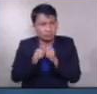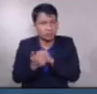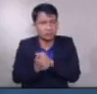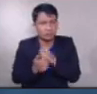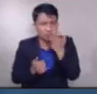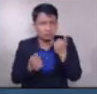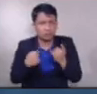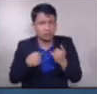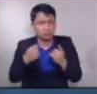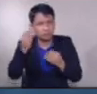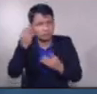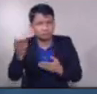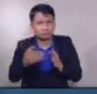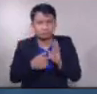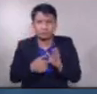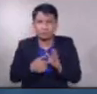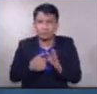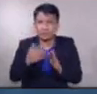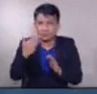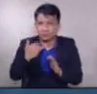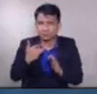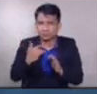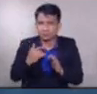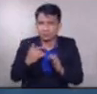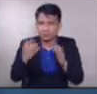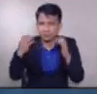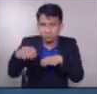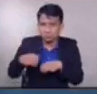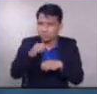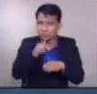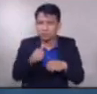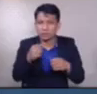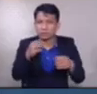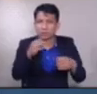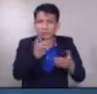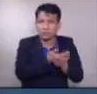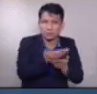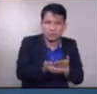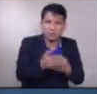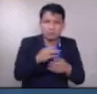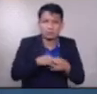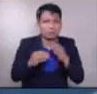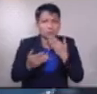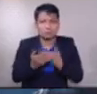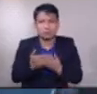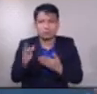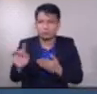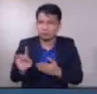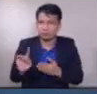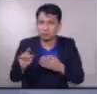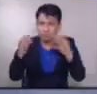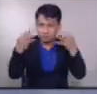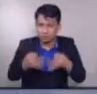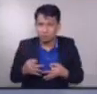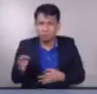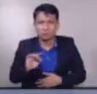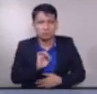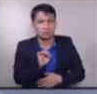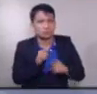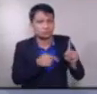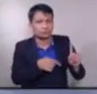ito bibilhin ng hindi naman Lumad? Bakit ito bibili ng hindi naman katribo mo? Ay, good news. Bakit? Oo. Yun ang tanong. Tama po yun, no?